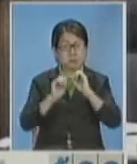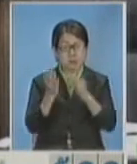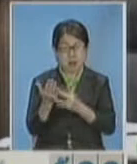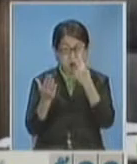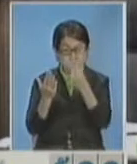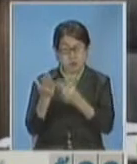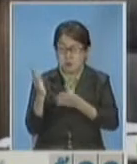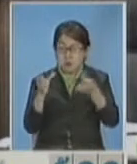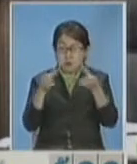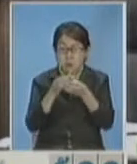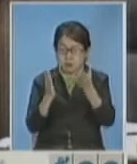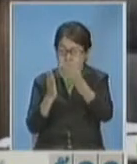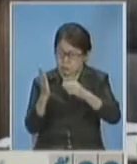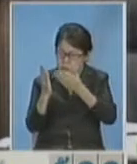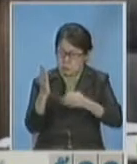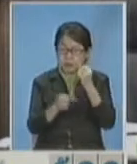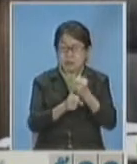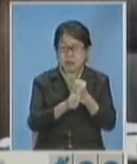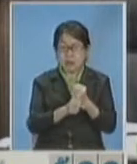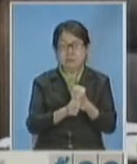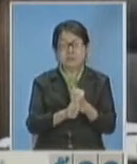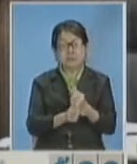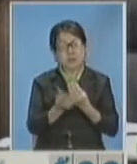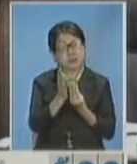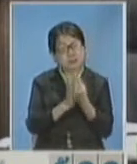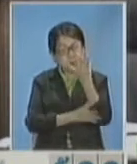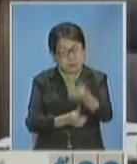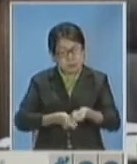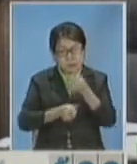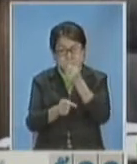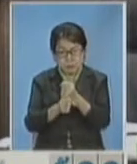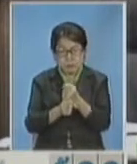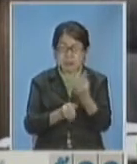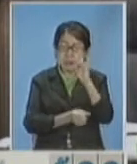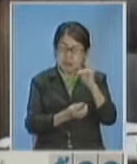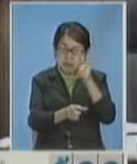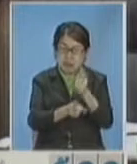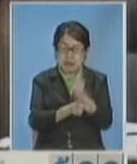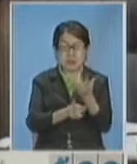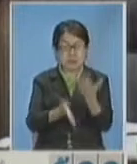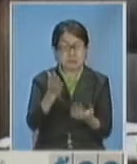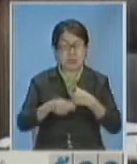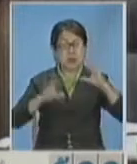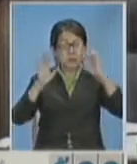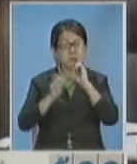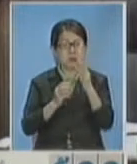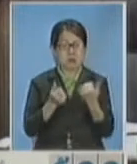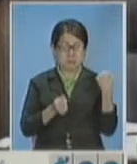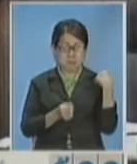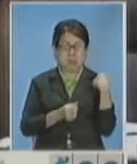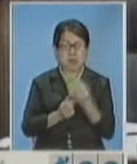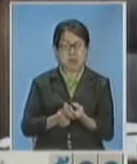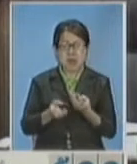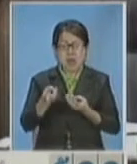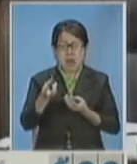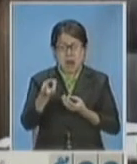โซนนิ่งเกษตรนะคะไม่ว่าจะเป็นพืชหรือสัตว์นะคะได้มีการพูดถึงการปรับเปลี่ยนพืชนะคะเพื่อทดแทนการปลูกข้าวเพราะว่ารั